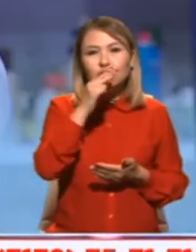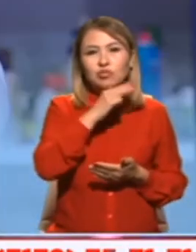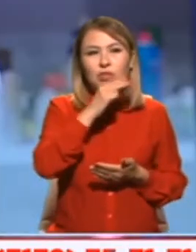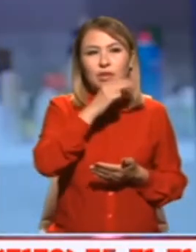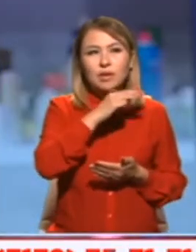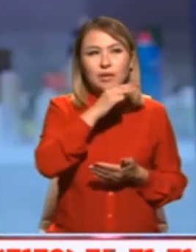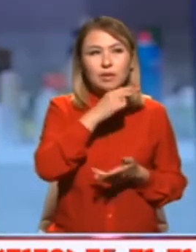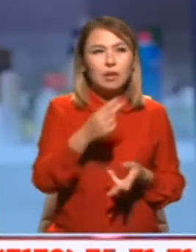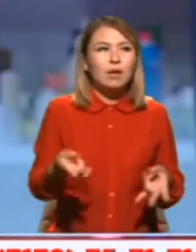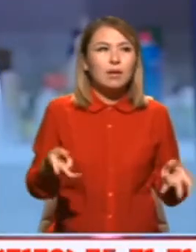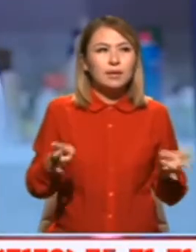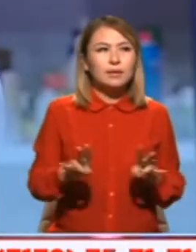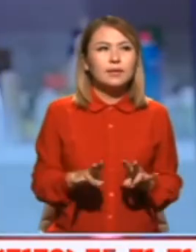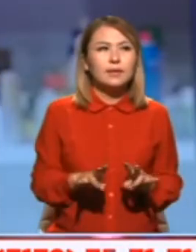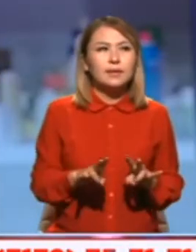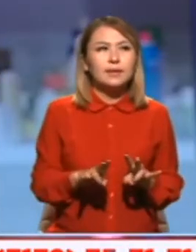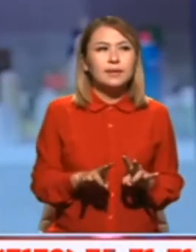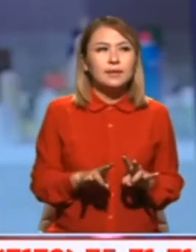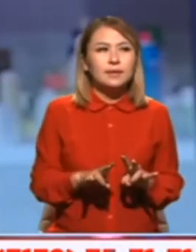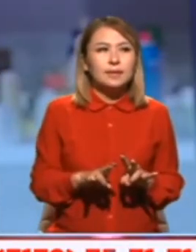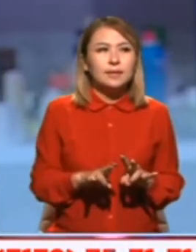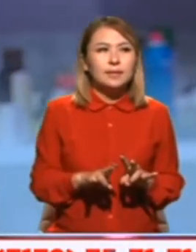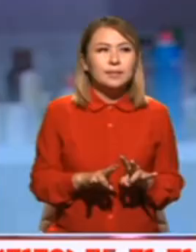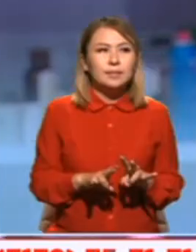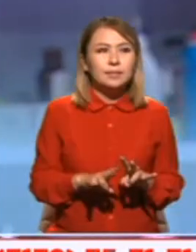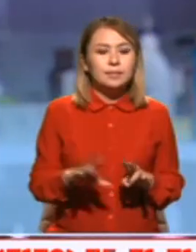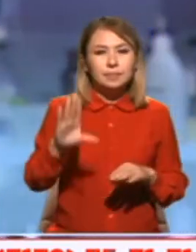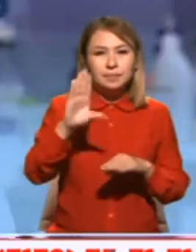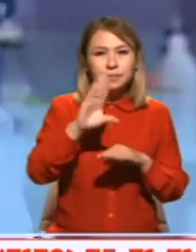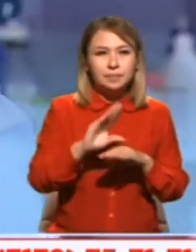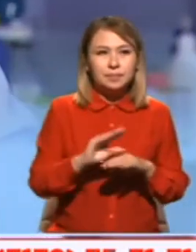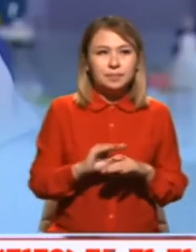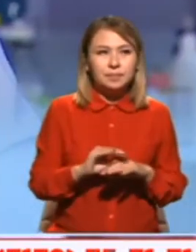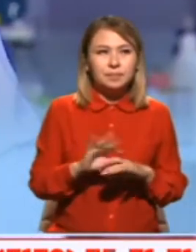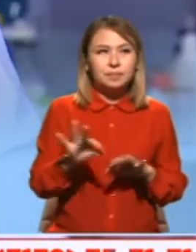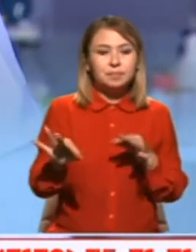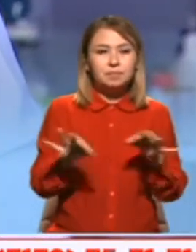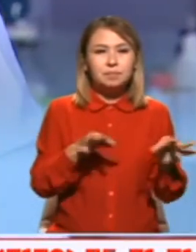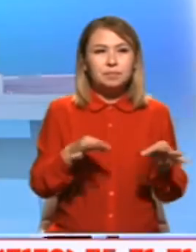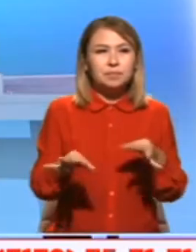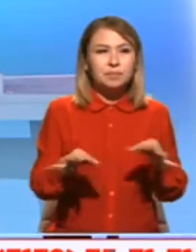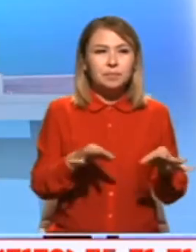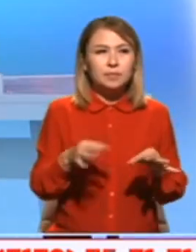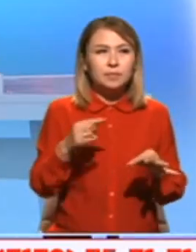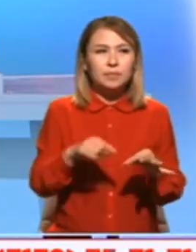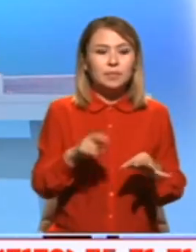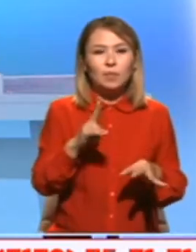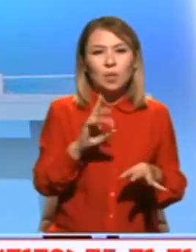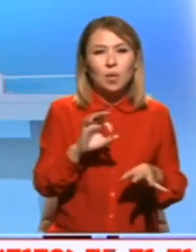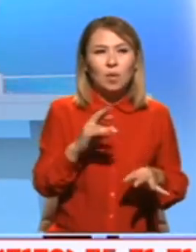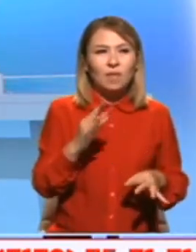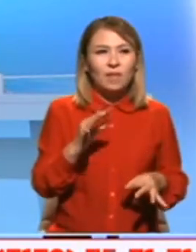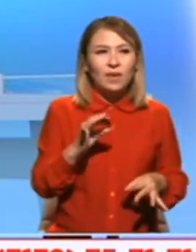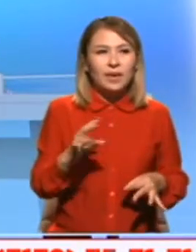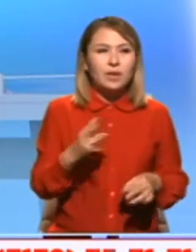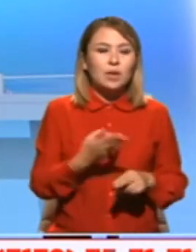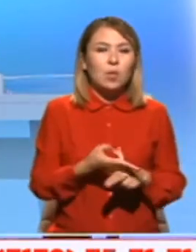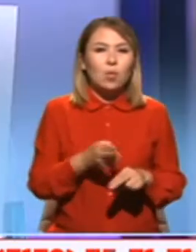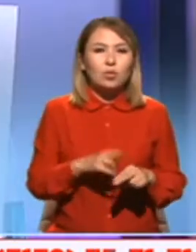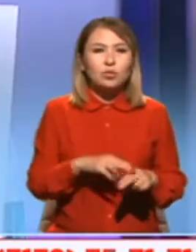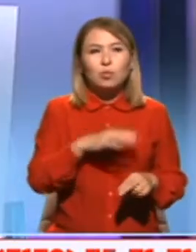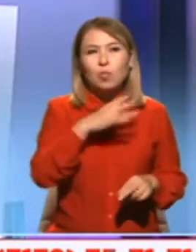шаймысы қалады. Яғни шайдың шаймысы қалған кезде ол негізі пленка деп аталынады. Оның құрамында яғни кофеин өте жоғары болып